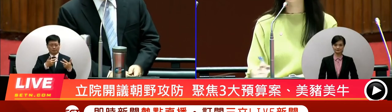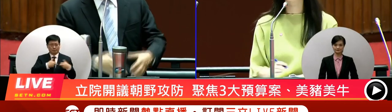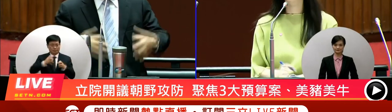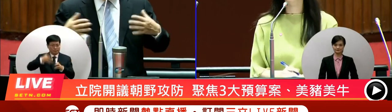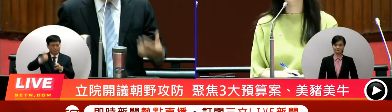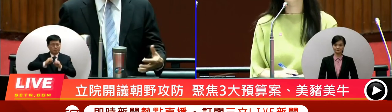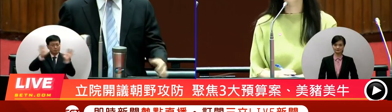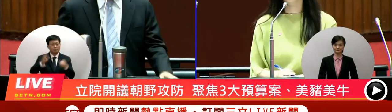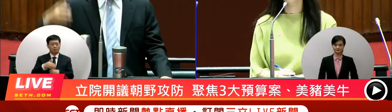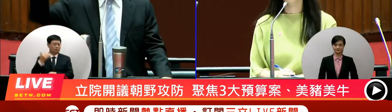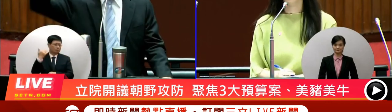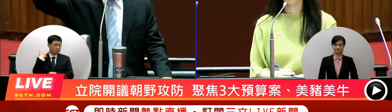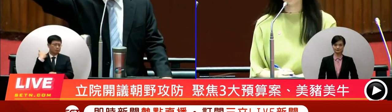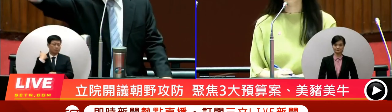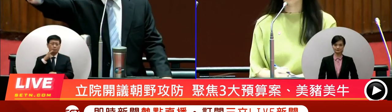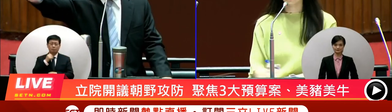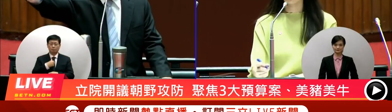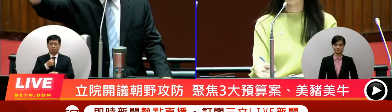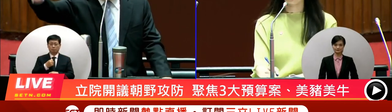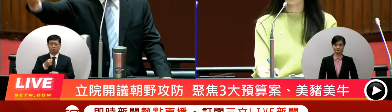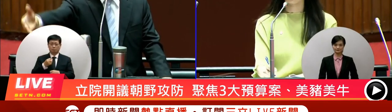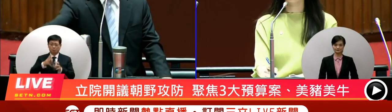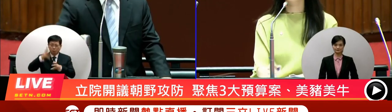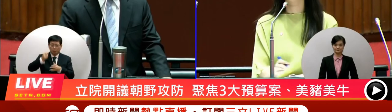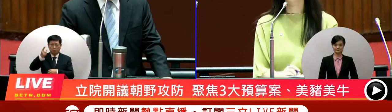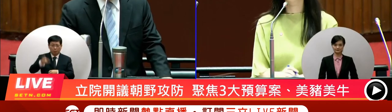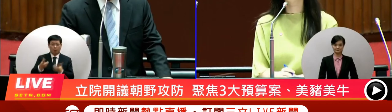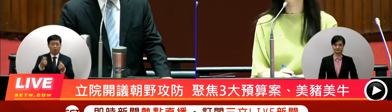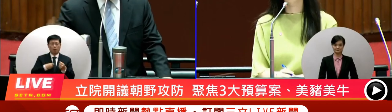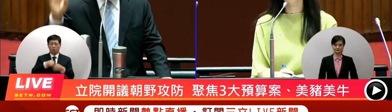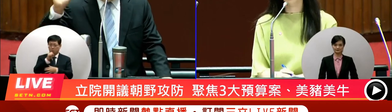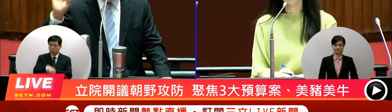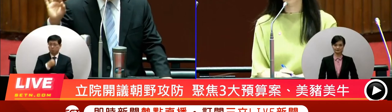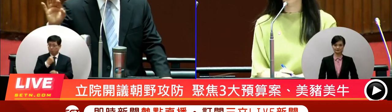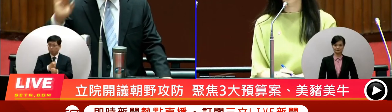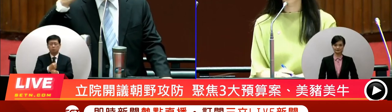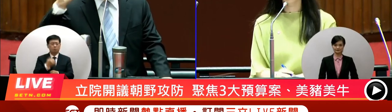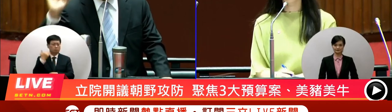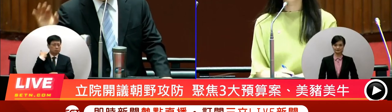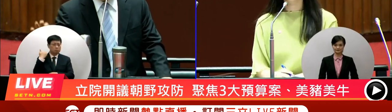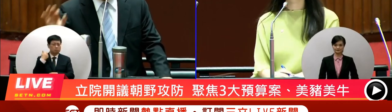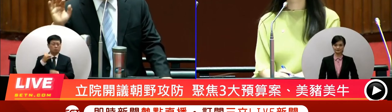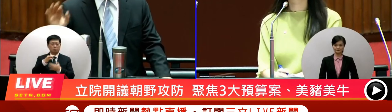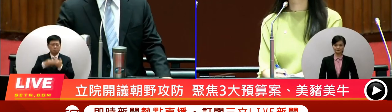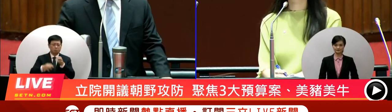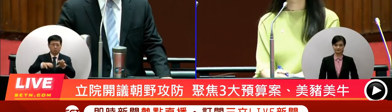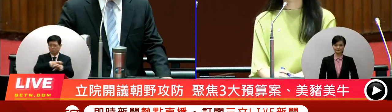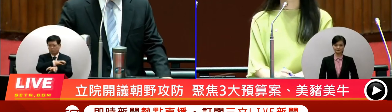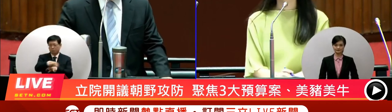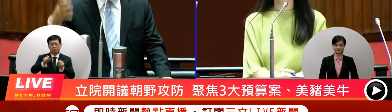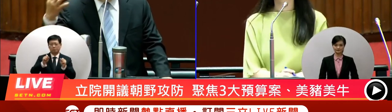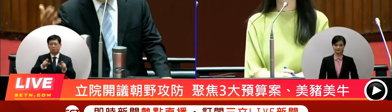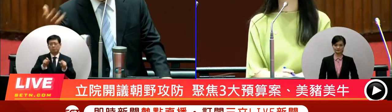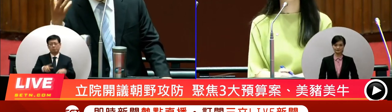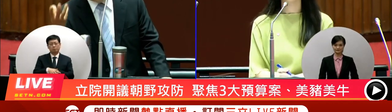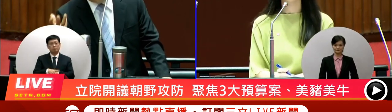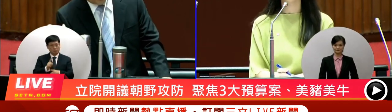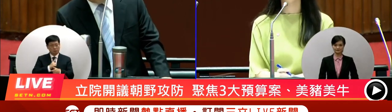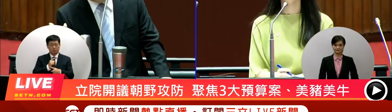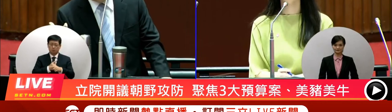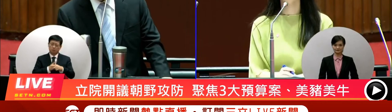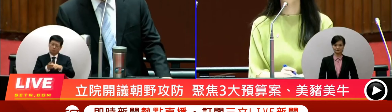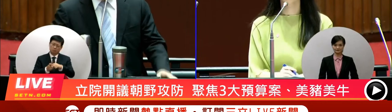过去的两任总统也都承诺要做，只是当时 的时空跟条件，他们只做